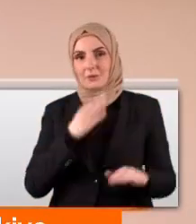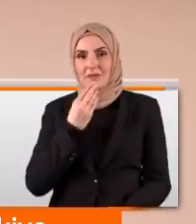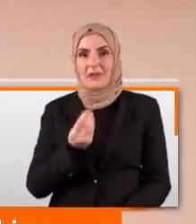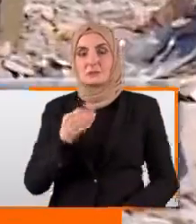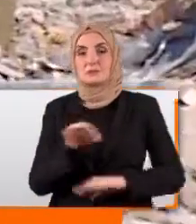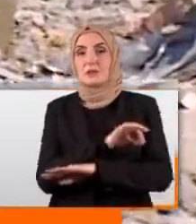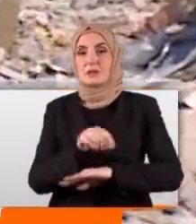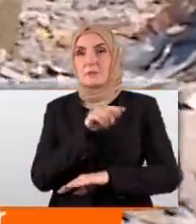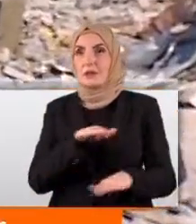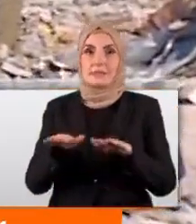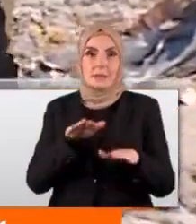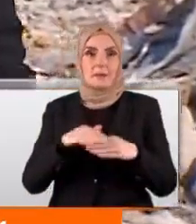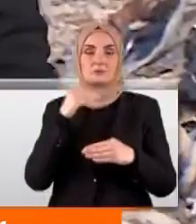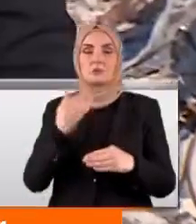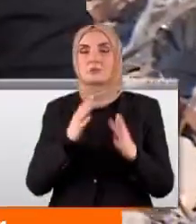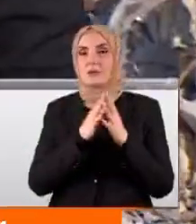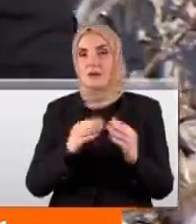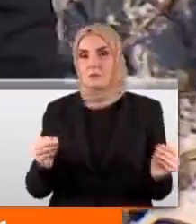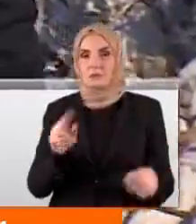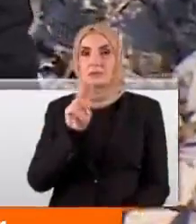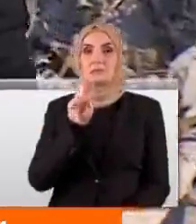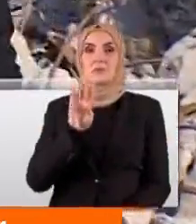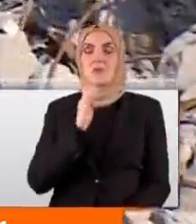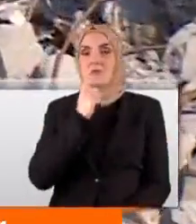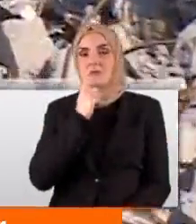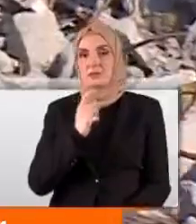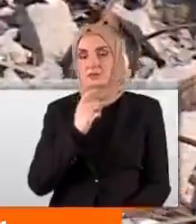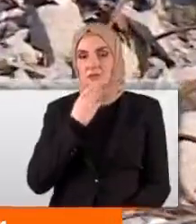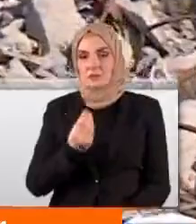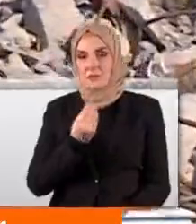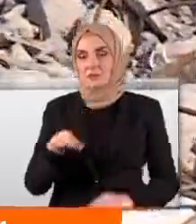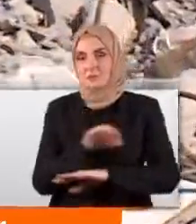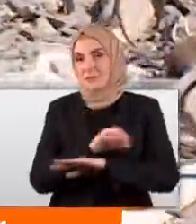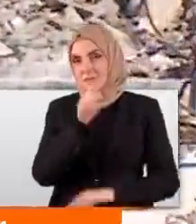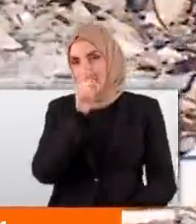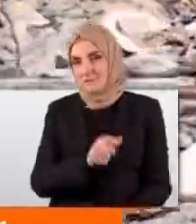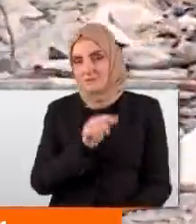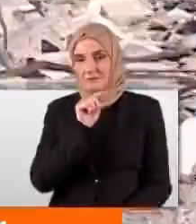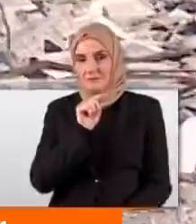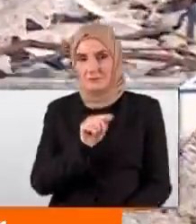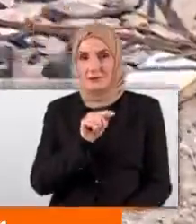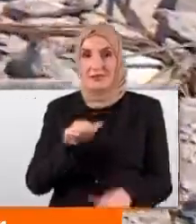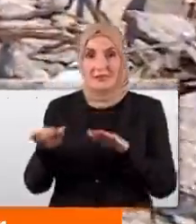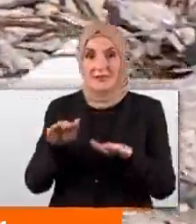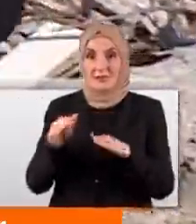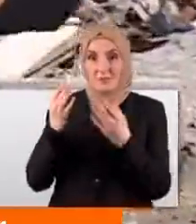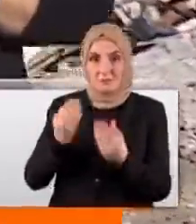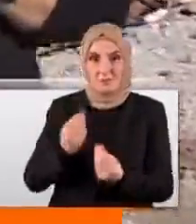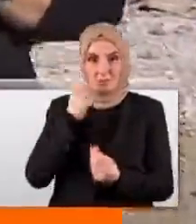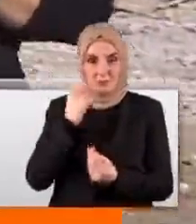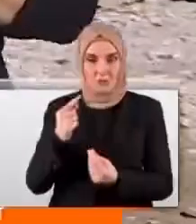sonra kayboldu. 24 yaşındaki genç mimar Mustafa Batuhan Güleç deprem esnasında burada Numune Mahallesi'ndeki Güler